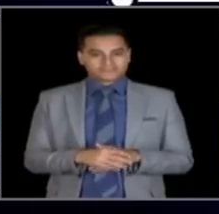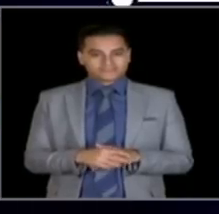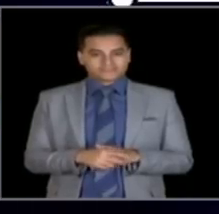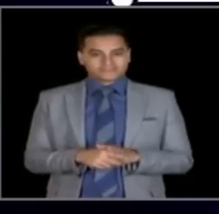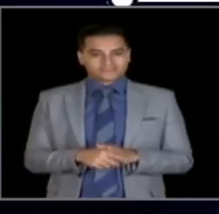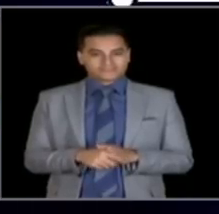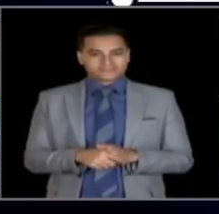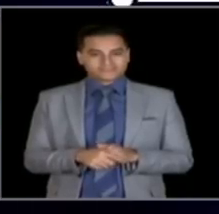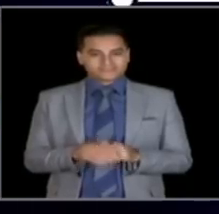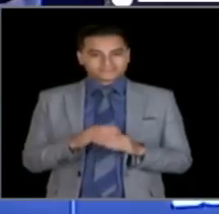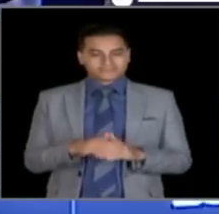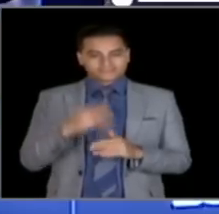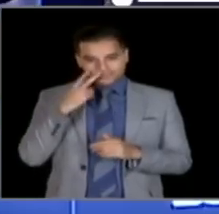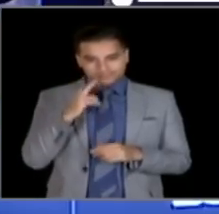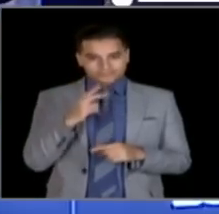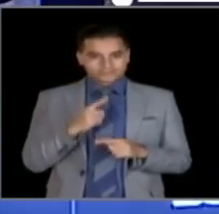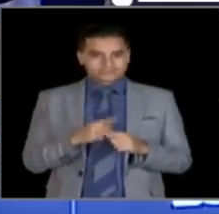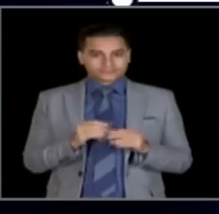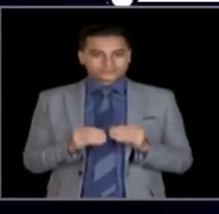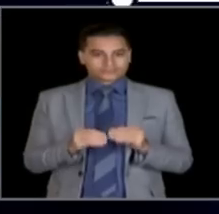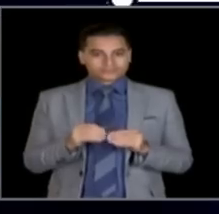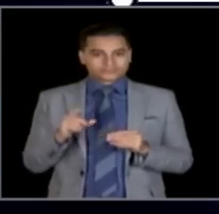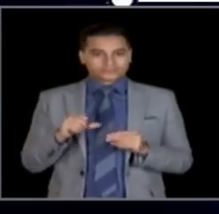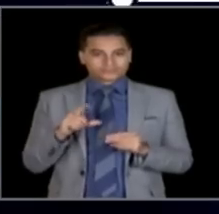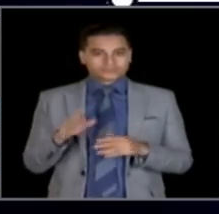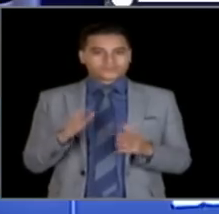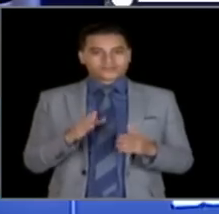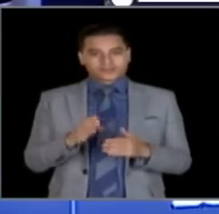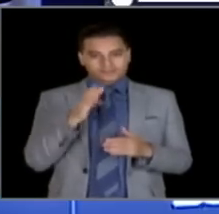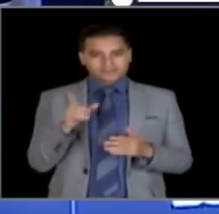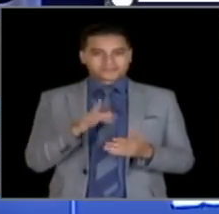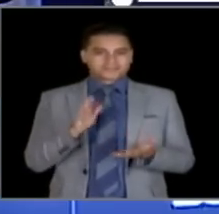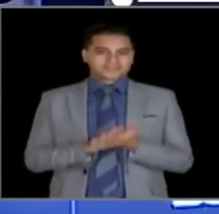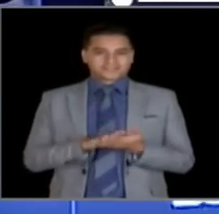انتي دوستي بالغلط، هارد لك. وبول أوستر إجابة صحيحة.